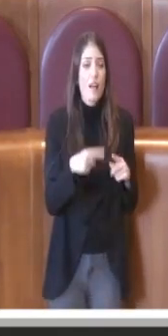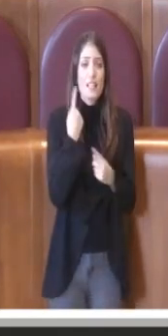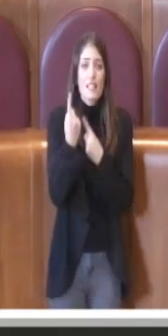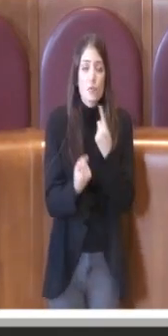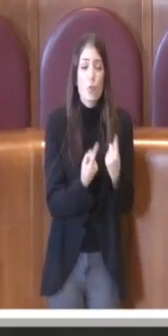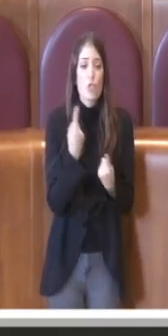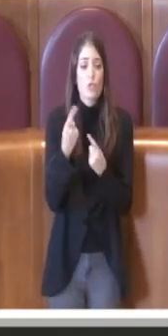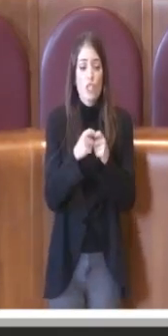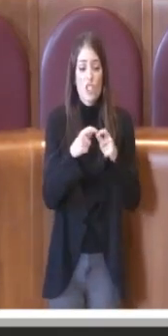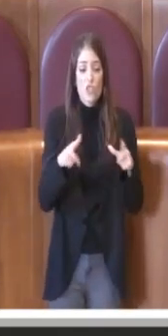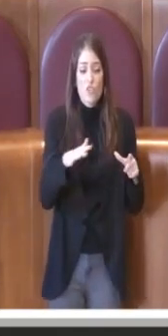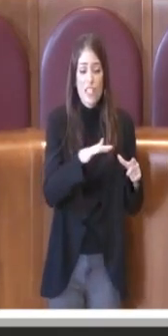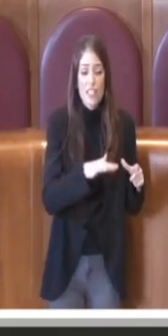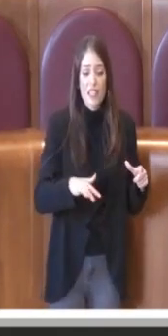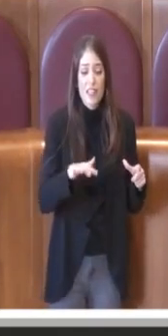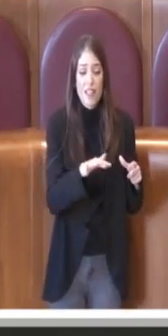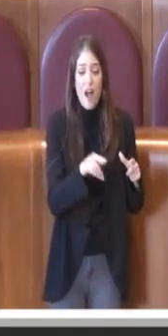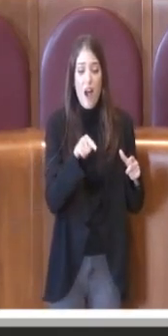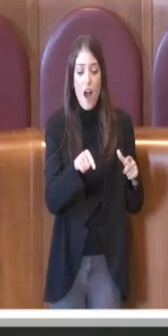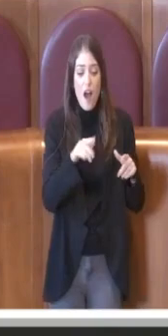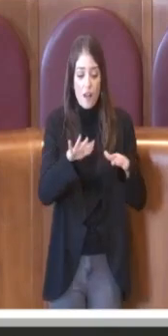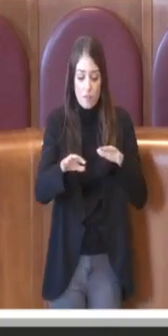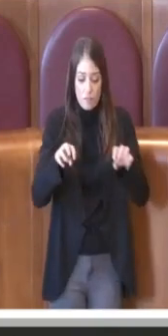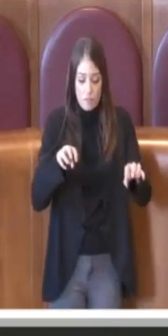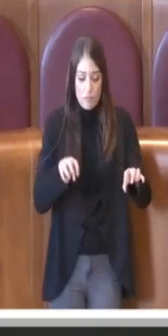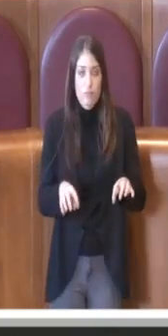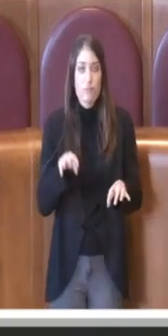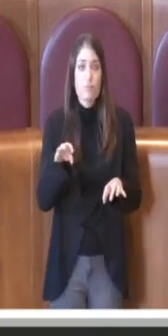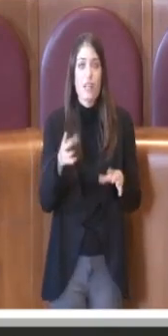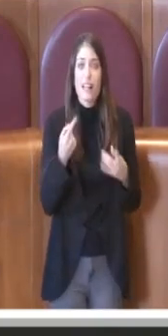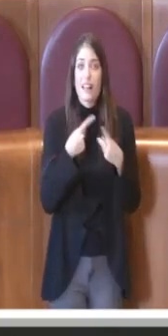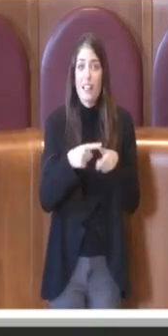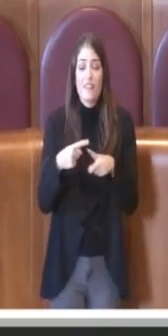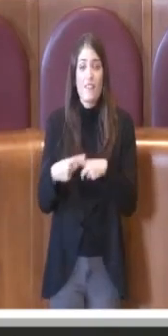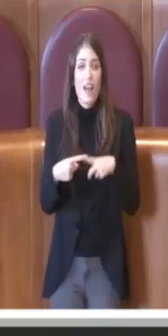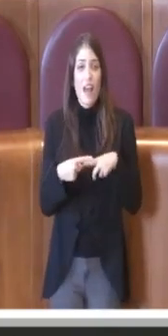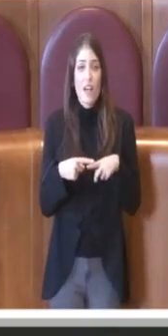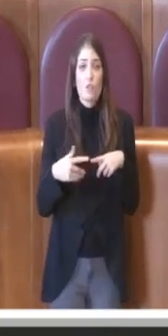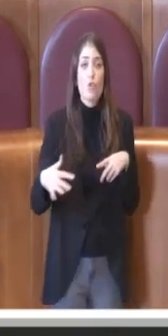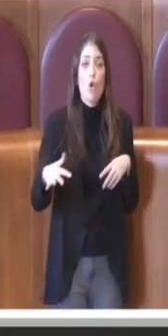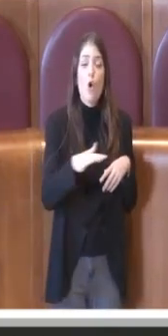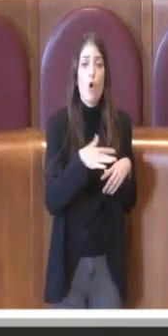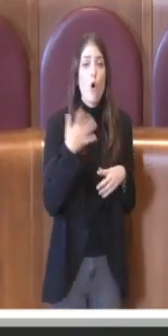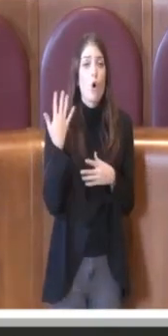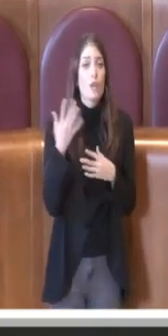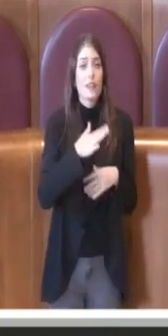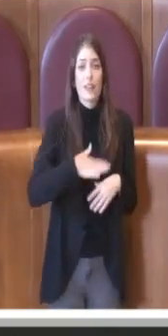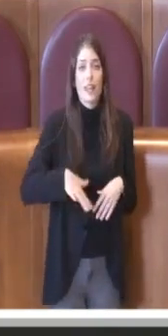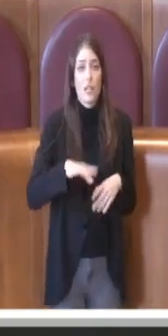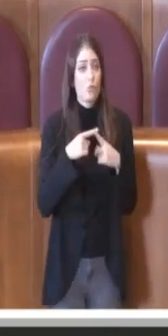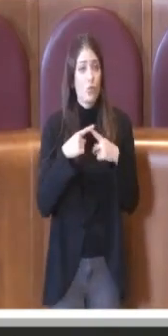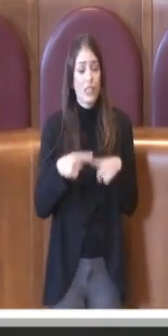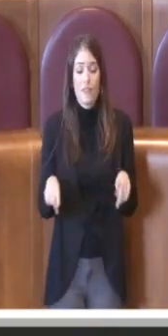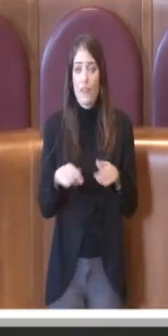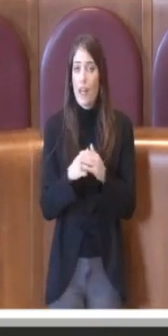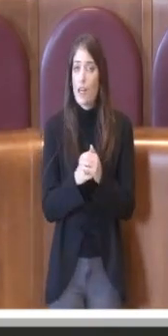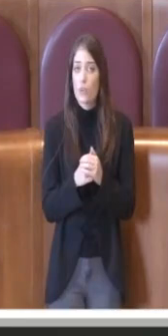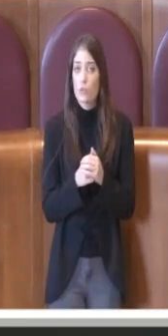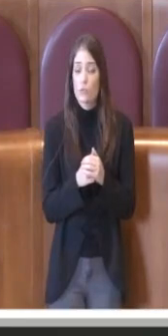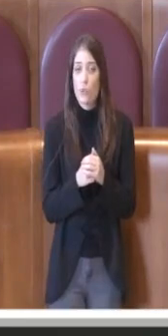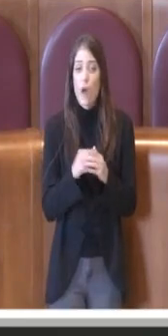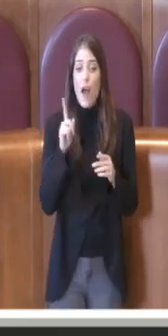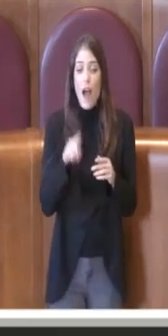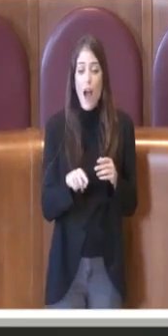sono diverse le situazioni della città in cui stanno i campi, e è diverso il contesto e sono diverse